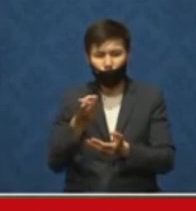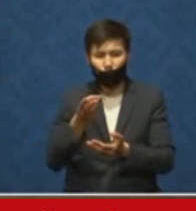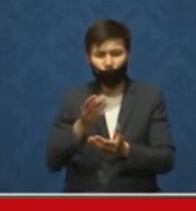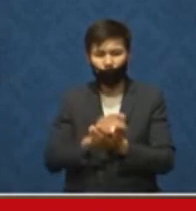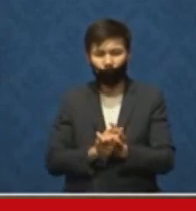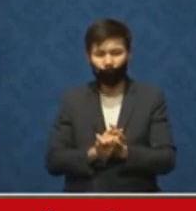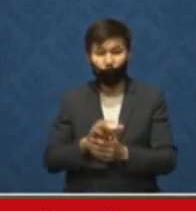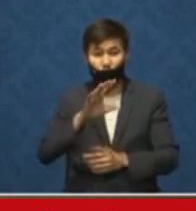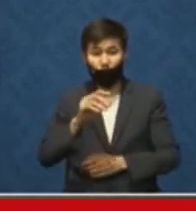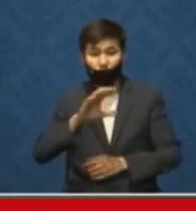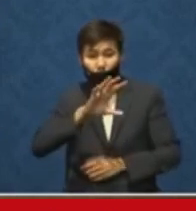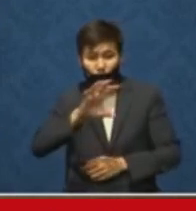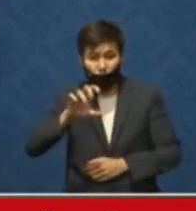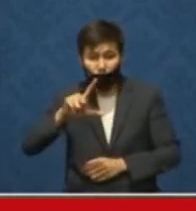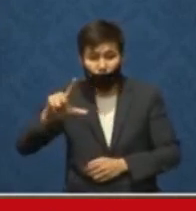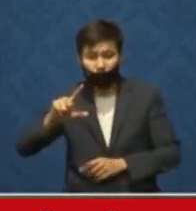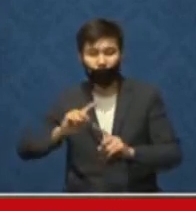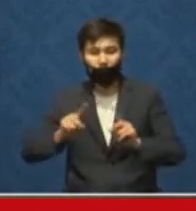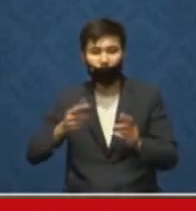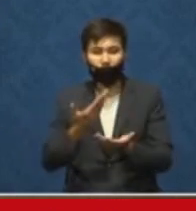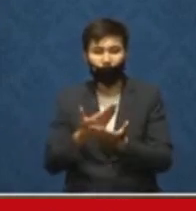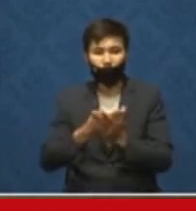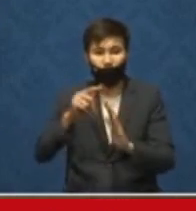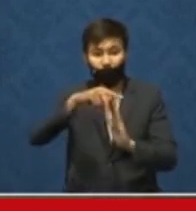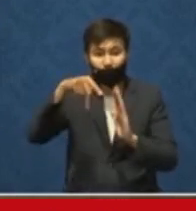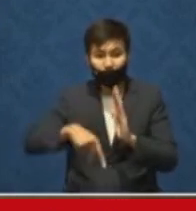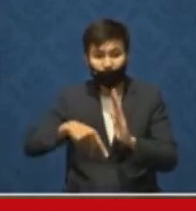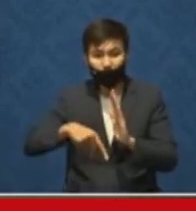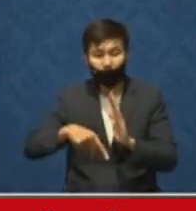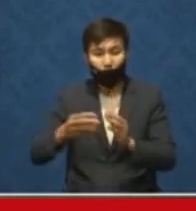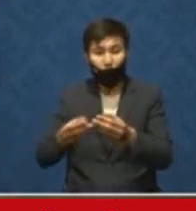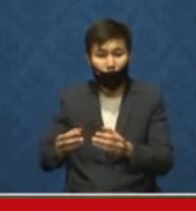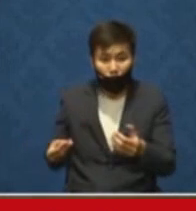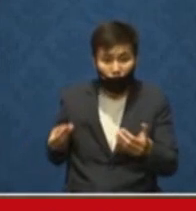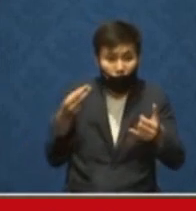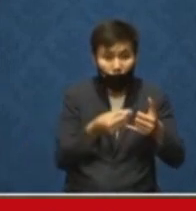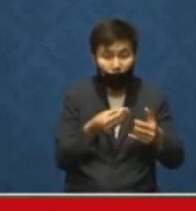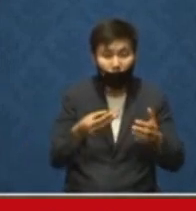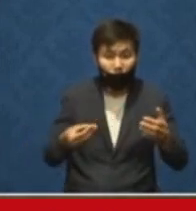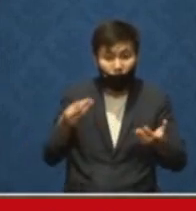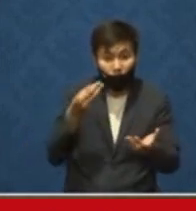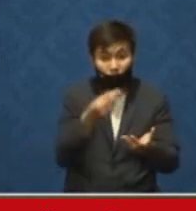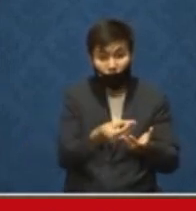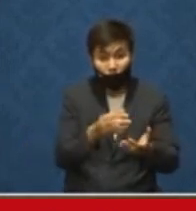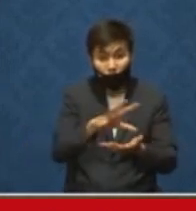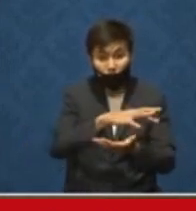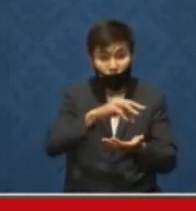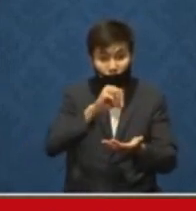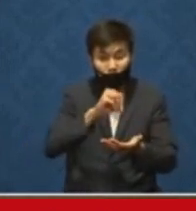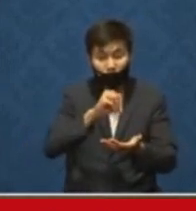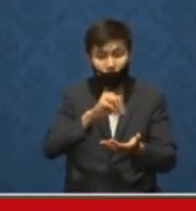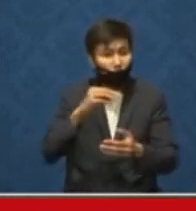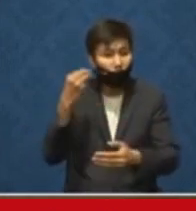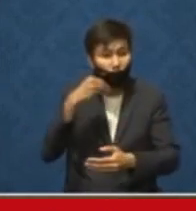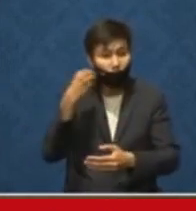มหาวิทยาลัยแห่งนั้นงบประจำเขาไม่เคยได้เท่านี้นะเกิดเป็นมหาวิทยาลัยมาหลายมาแล้วไม่เคยได้ห้าร้อยแล้วนะแต่งงบ